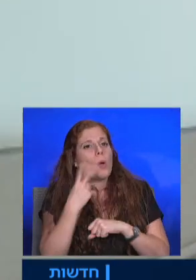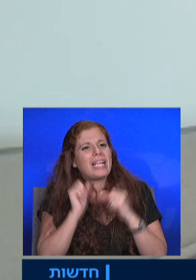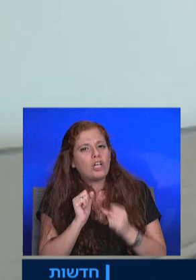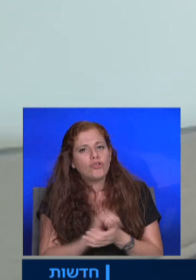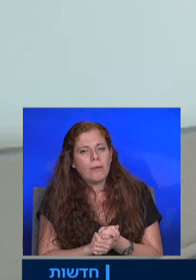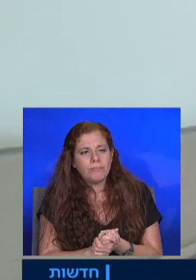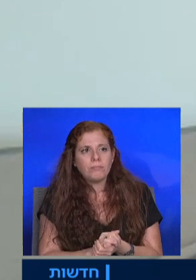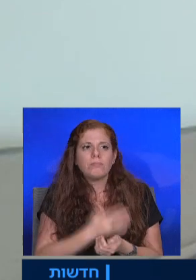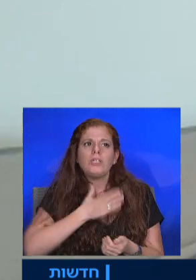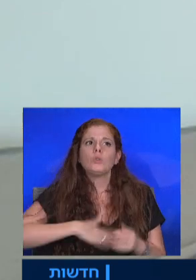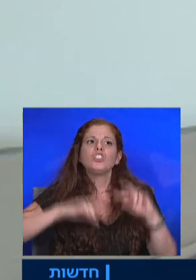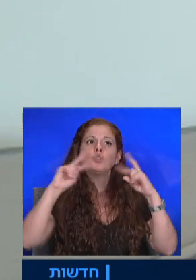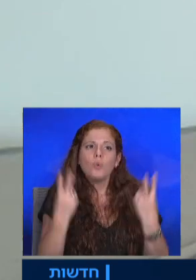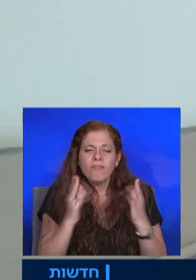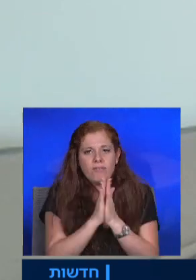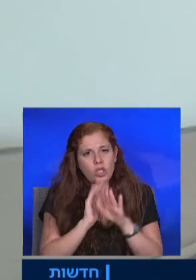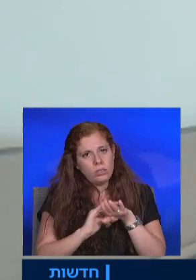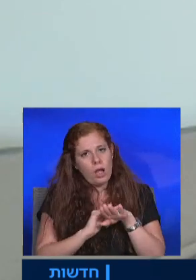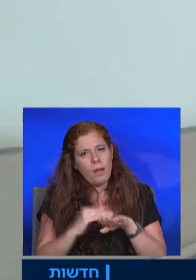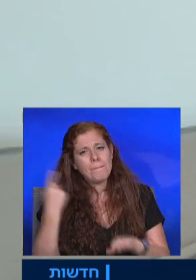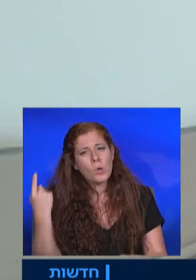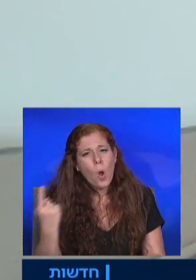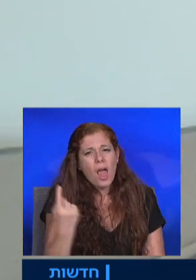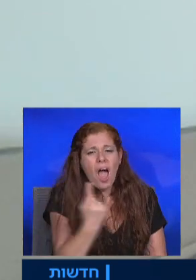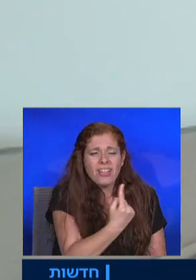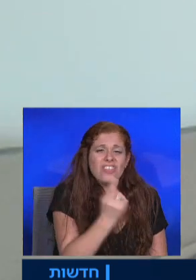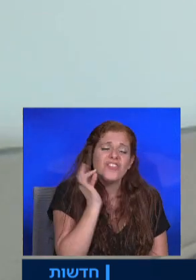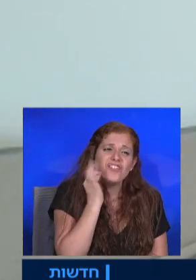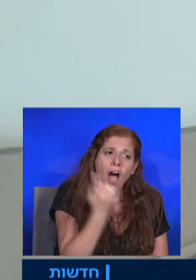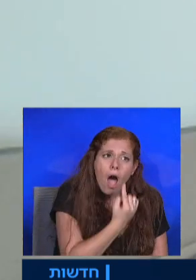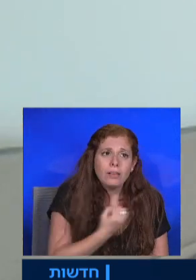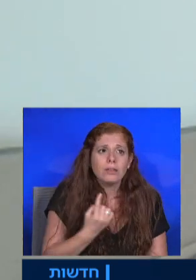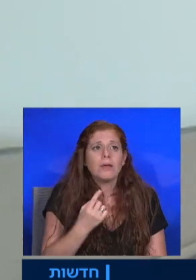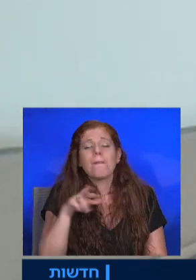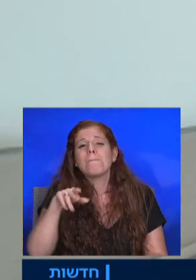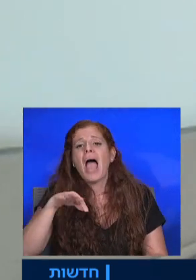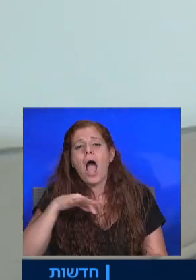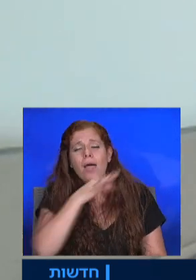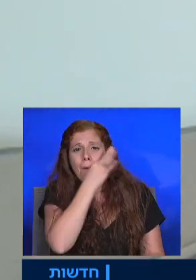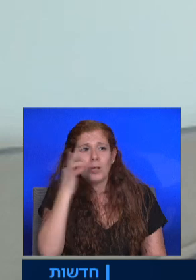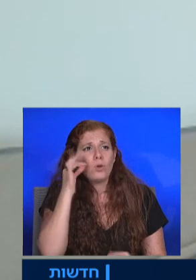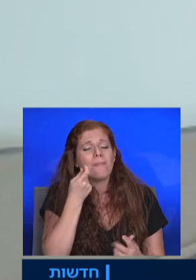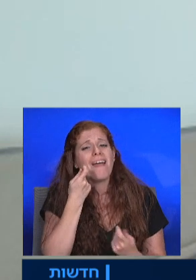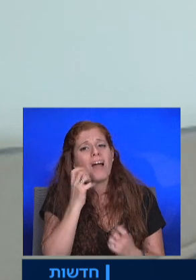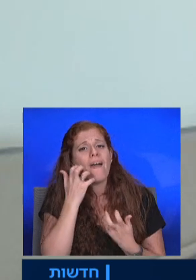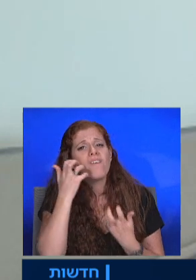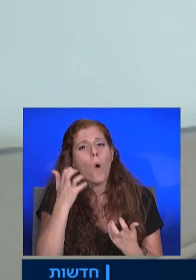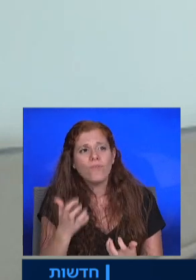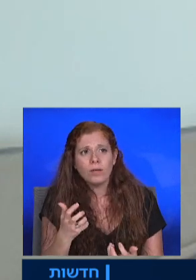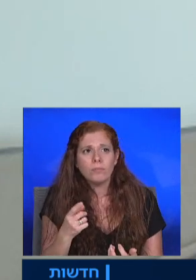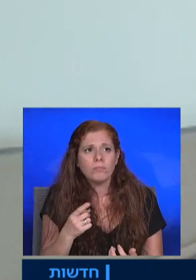סליחה מכל אחד ואחת מאחי הבדואים העיקריים, מהאהובים. אני אסף מן אלבי.